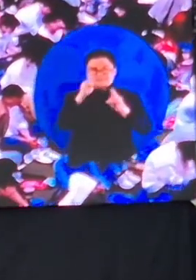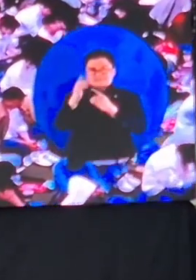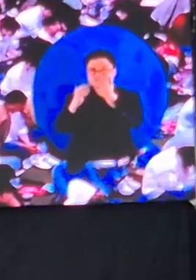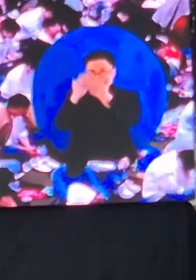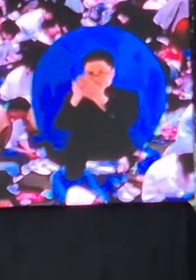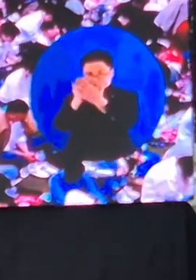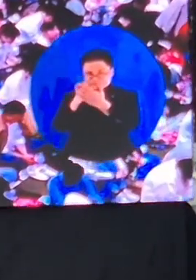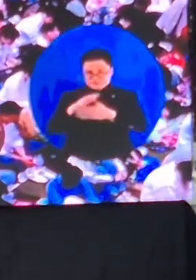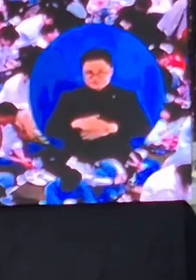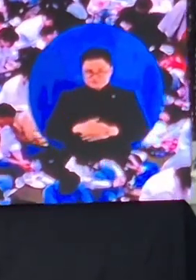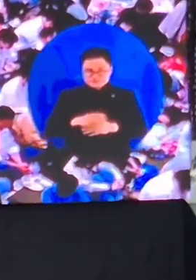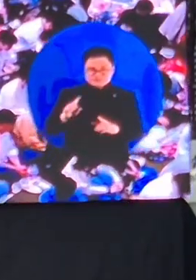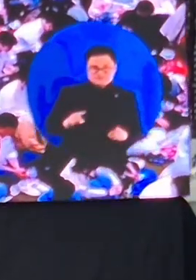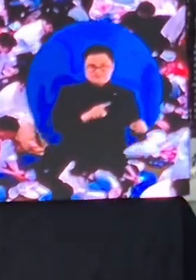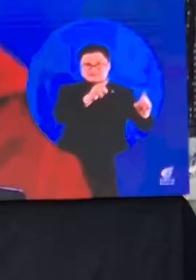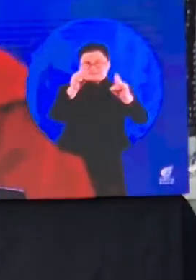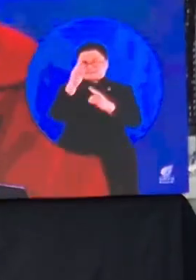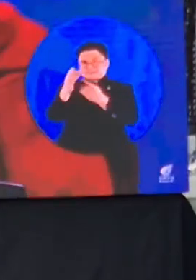살려주시옵소서.